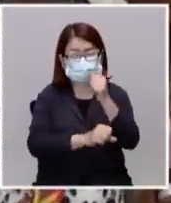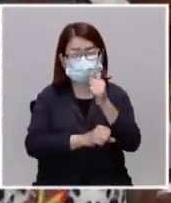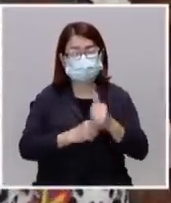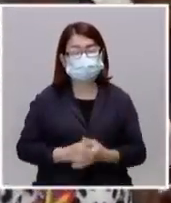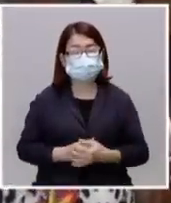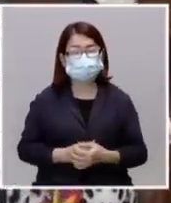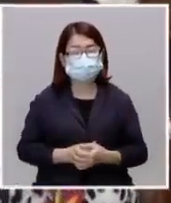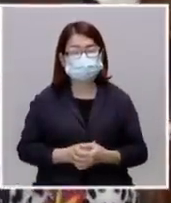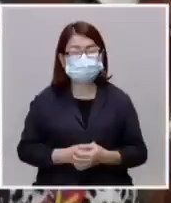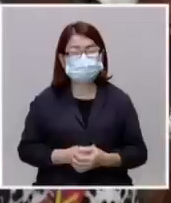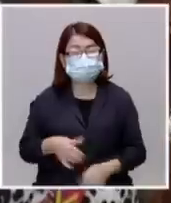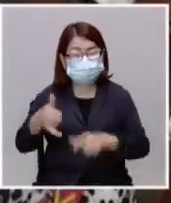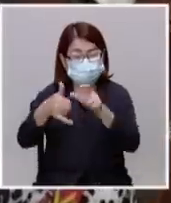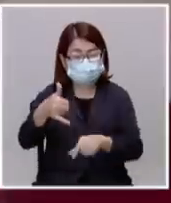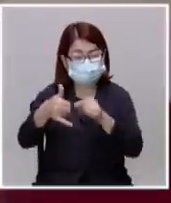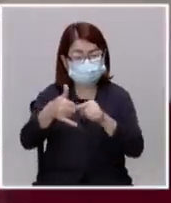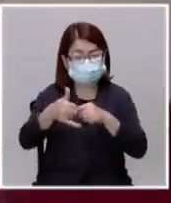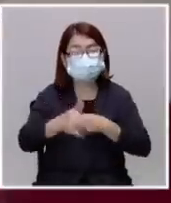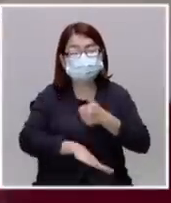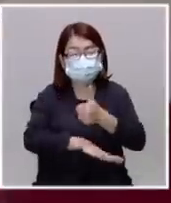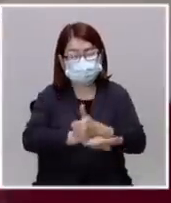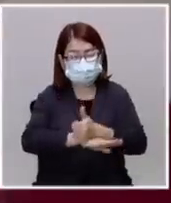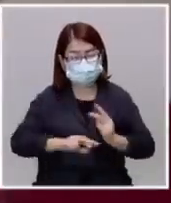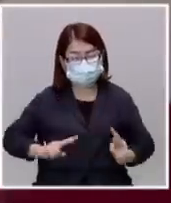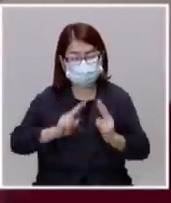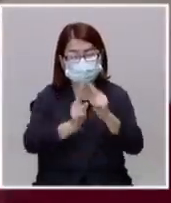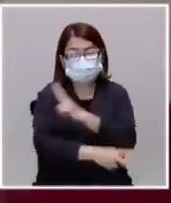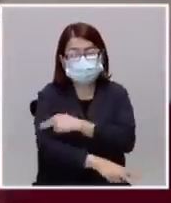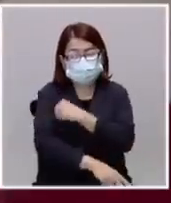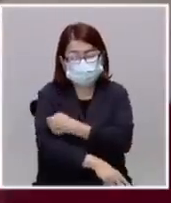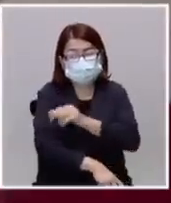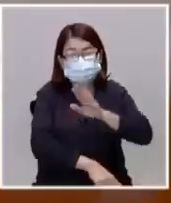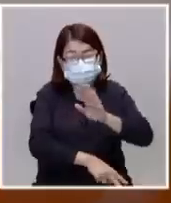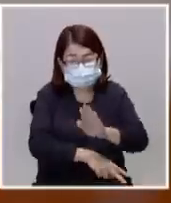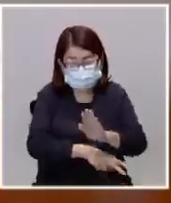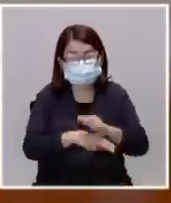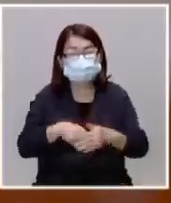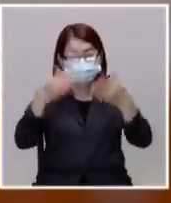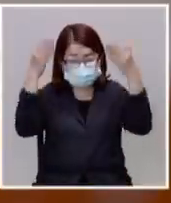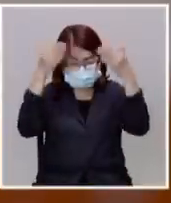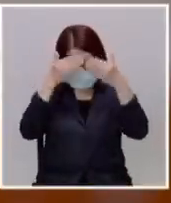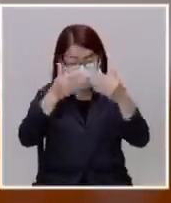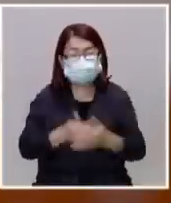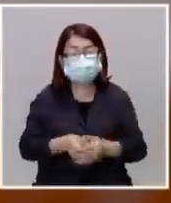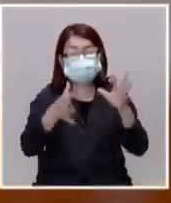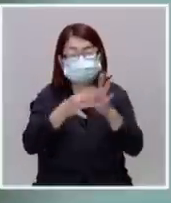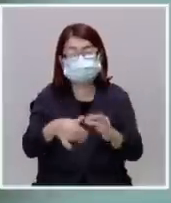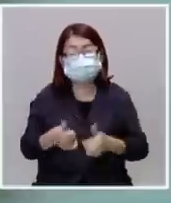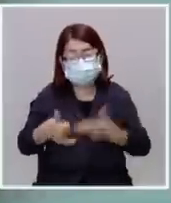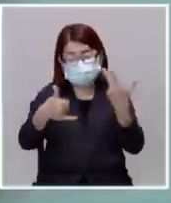บูดีกูนาดีซากดีคินรัฐมนตรีสาธารณสุขอินโดนีเซียเปิดเผยว่าจากการติดตามเจ้าหน้าที่ทางการแ